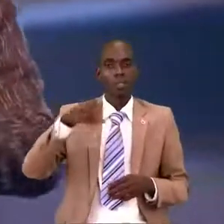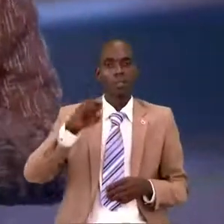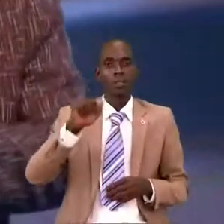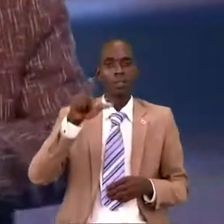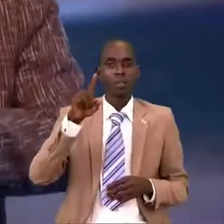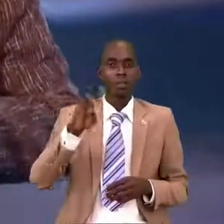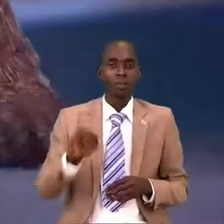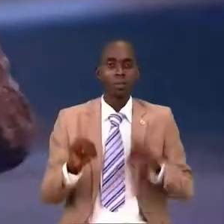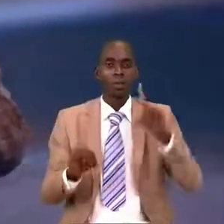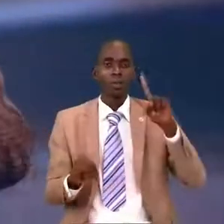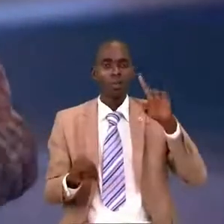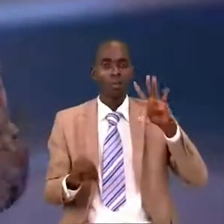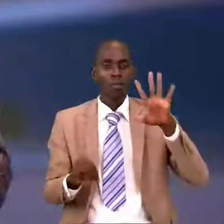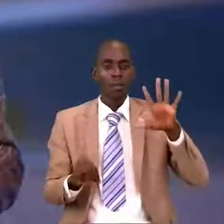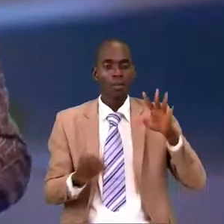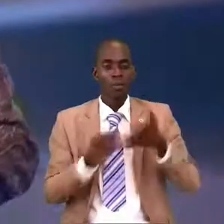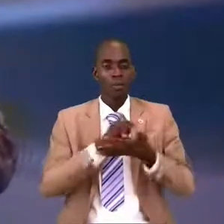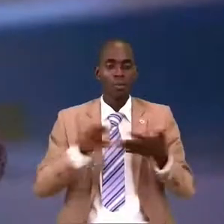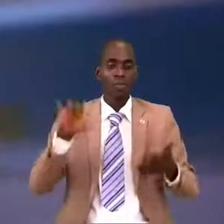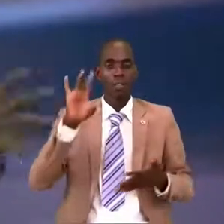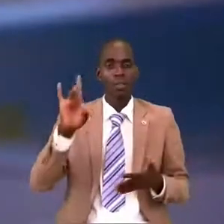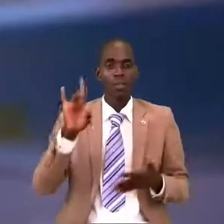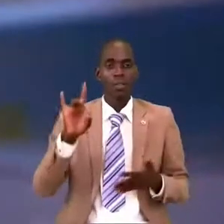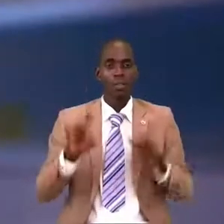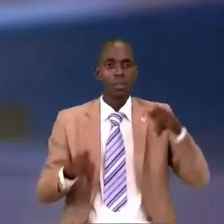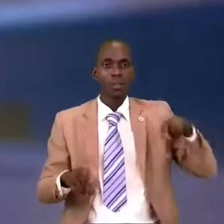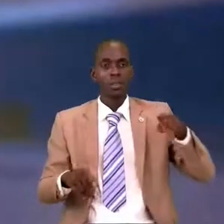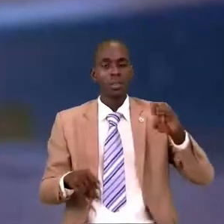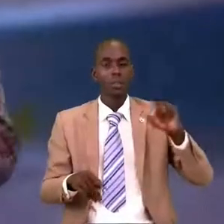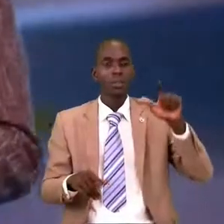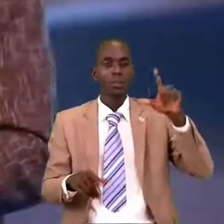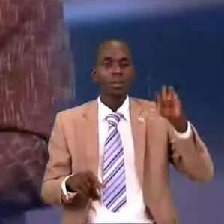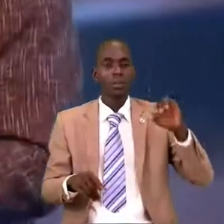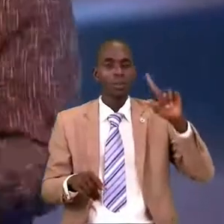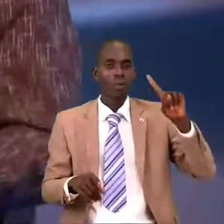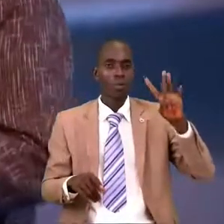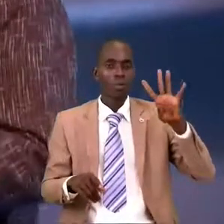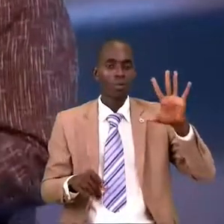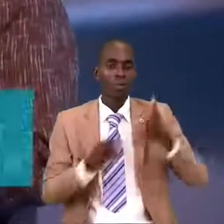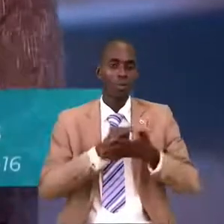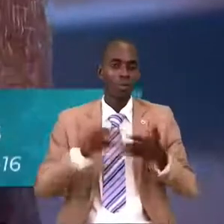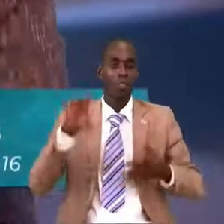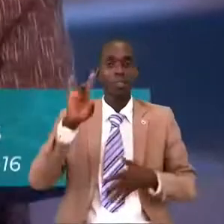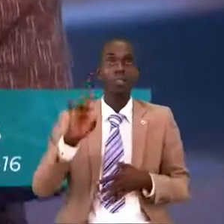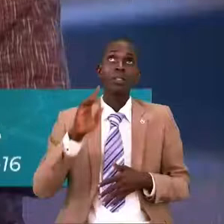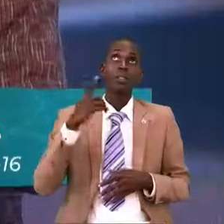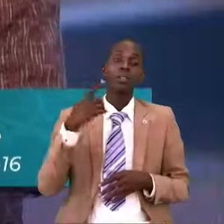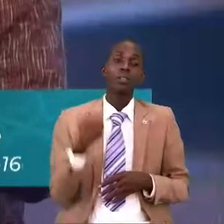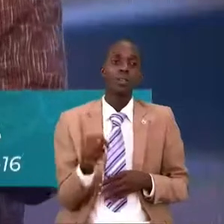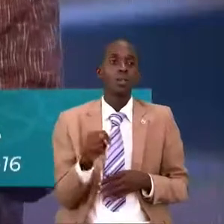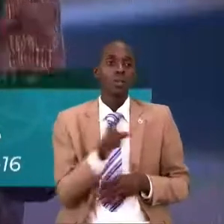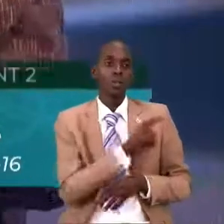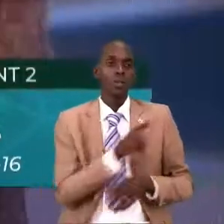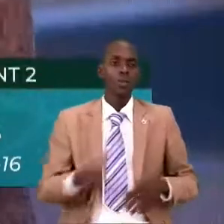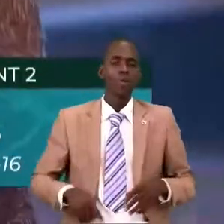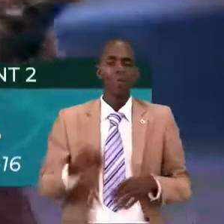Psaume 145, verset 8. L'Éternel est miséricordieux et compatissant, lent à la colère